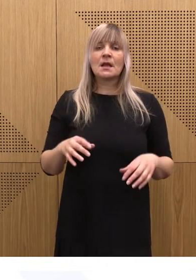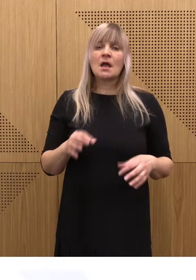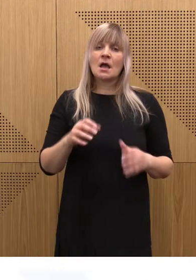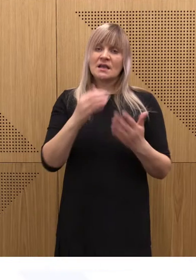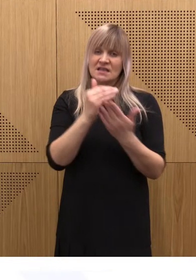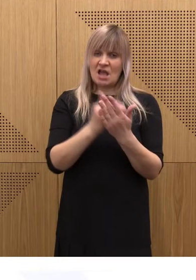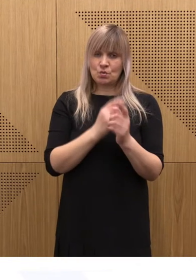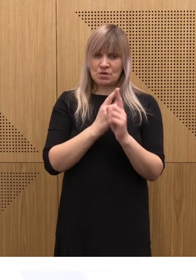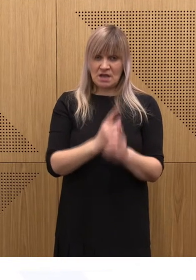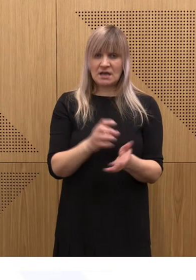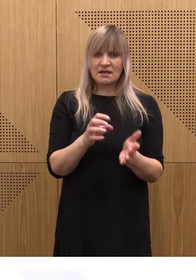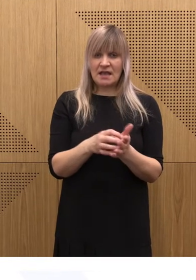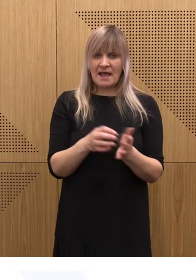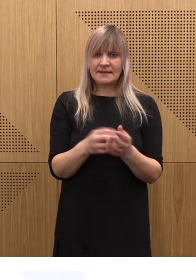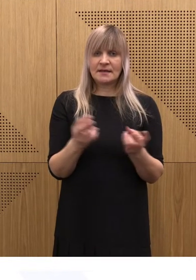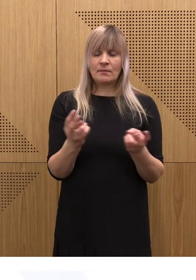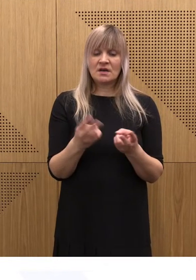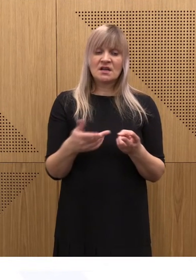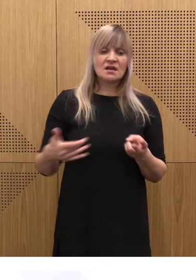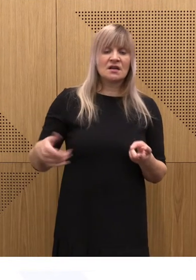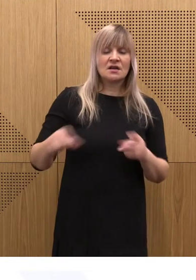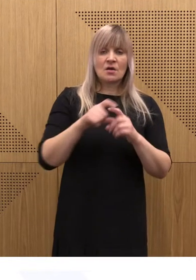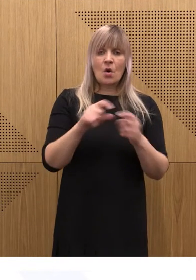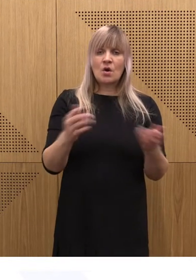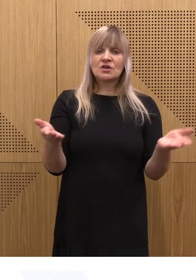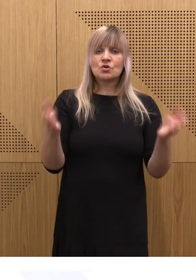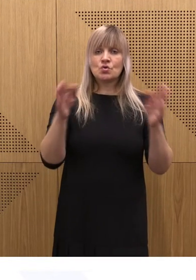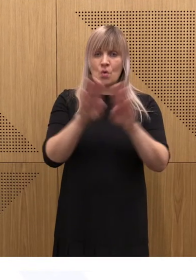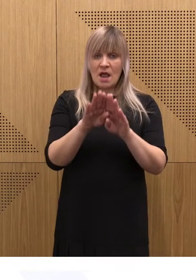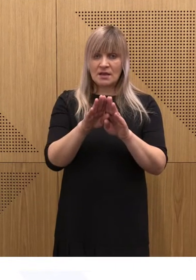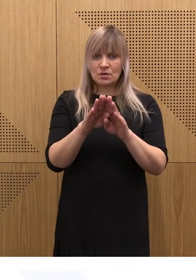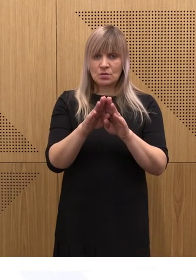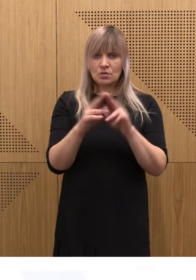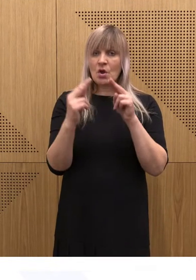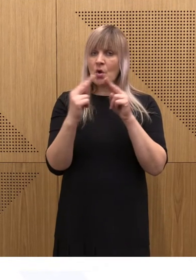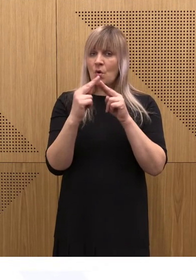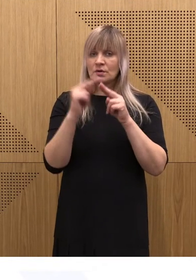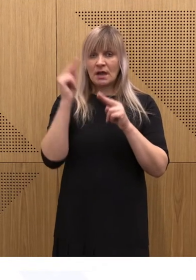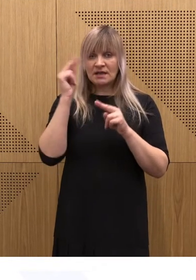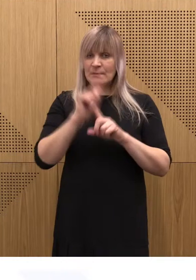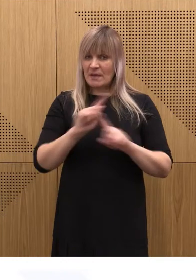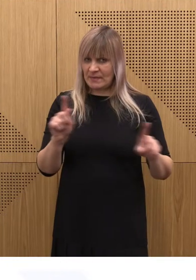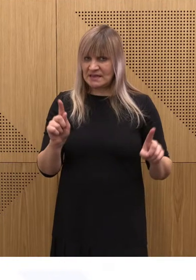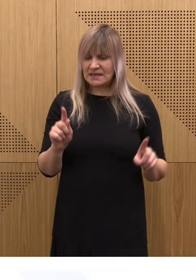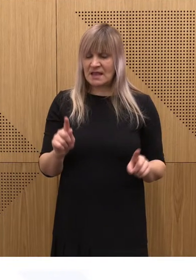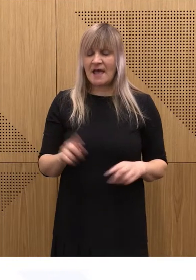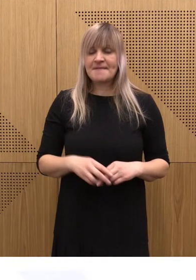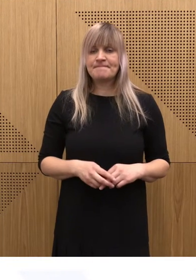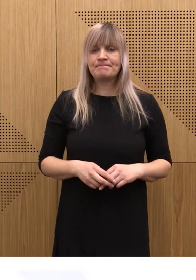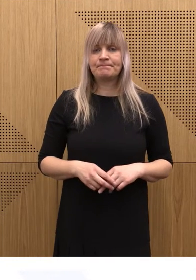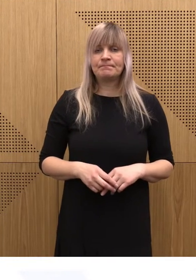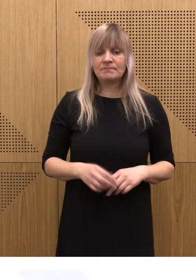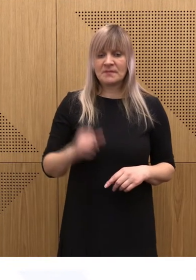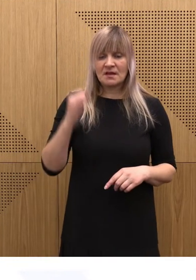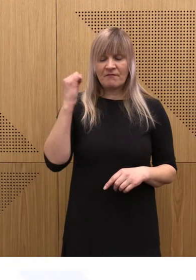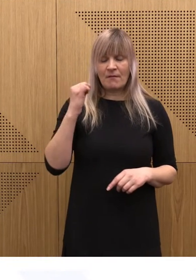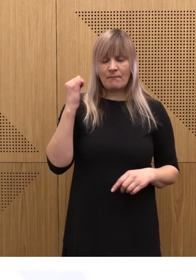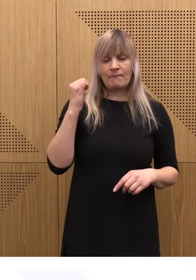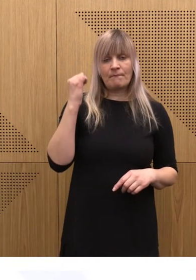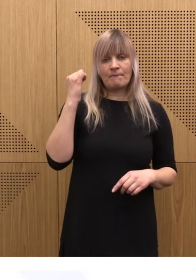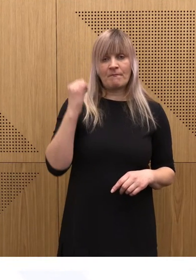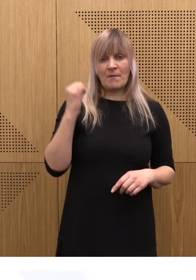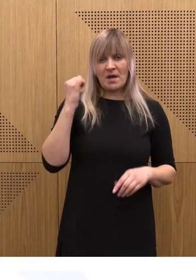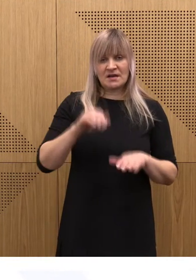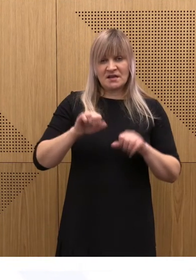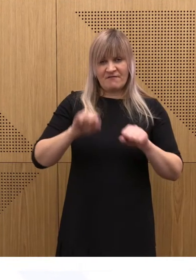Juriidiliselt tähendab see seda, et kõik koolid on suletud kontaktõppeks, tavaliseks kontaktõppeks ja see on ju Vabariigi valitsuse